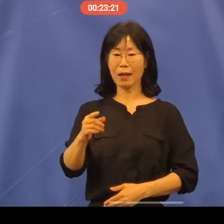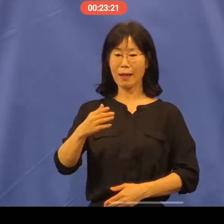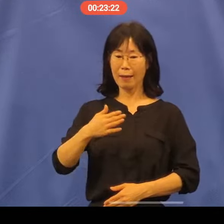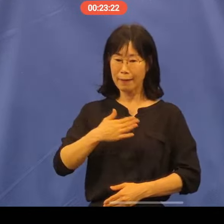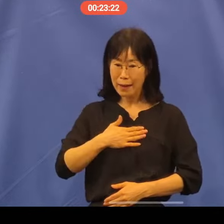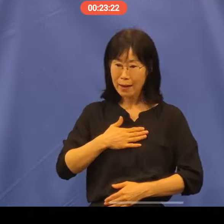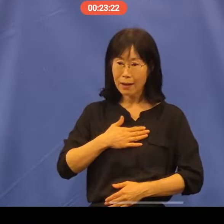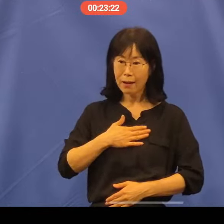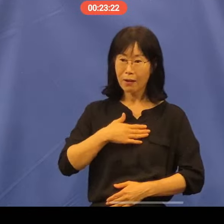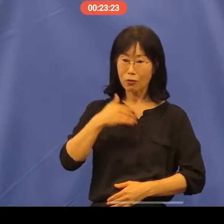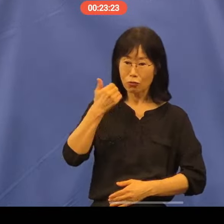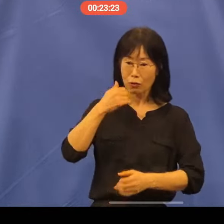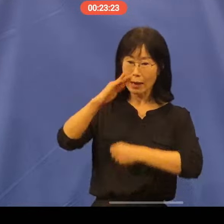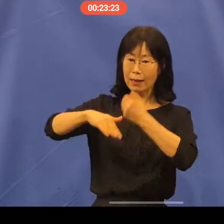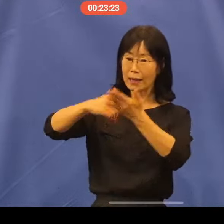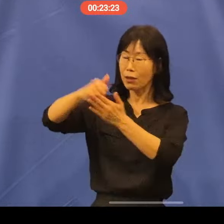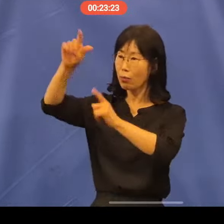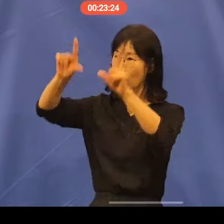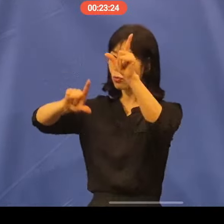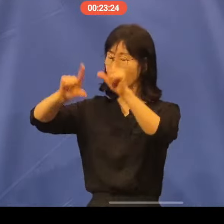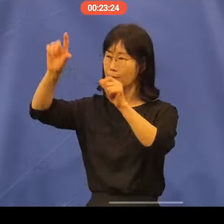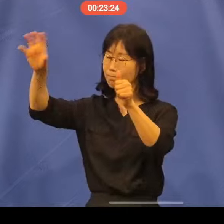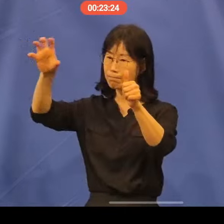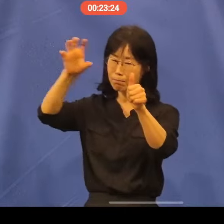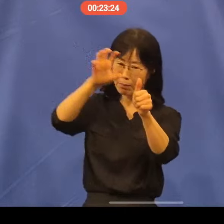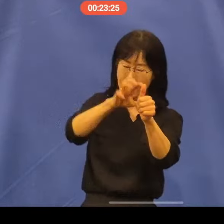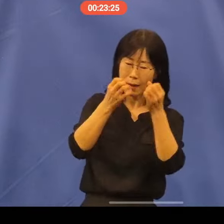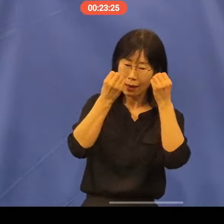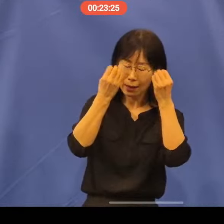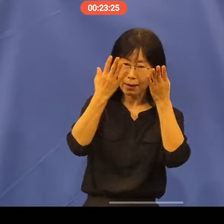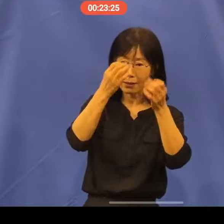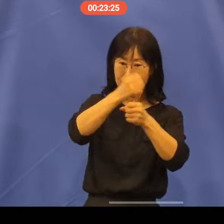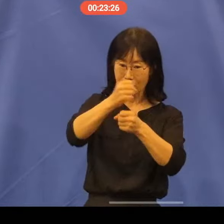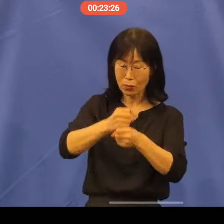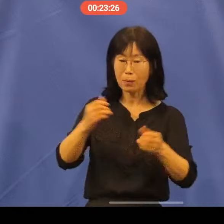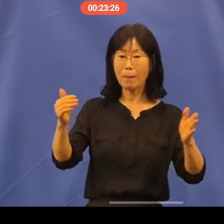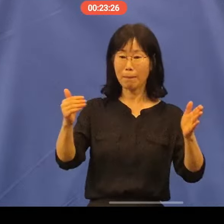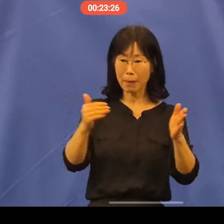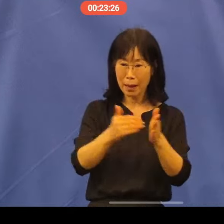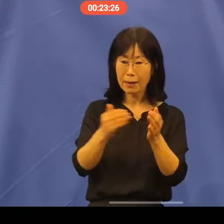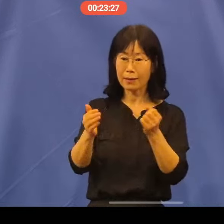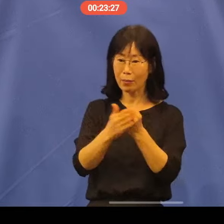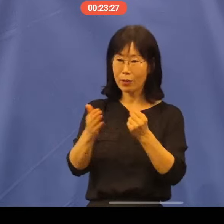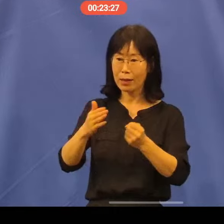형상대로 받은 우리가 우리의 삶을 통하여 하나님의 형상을 드러낼